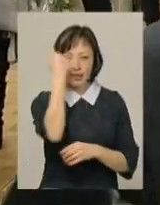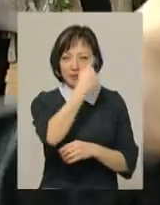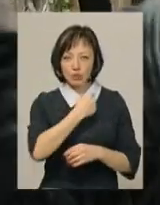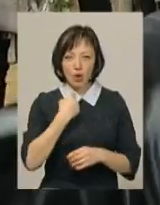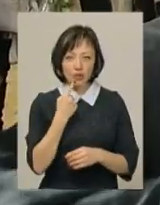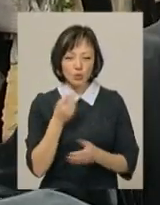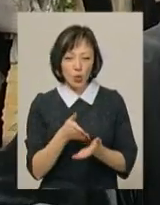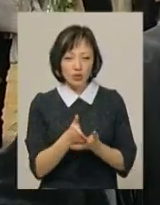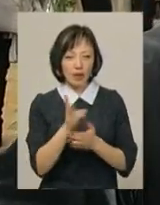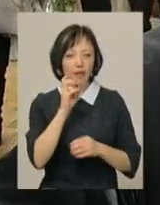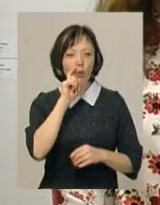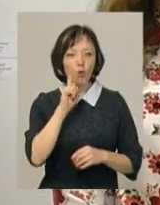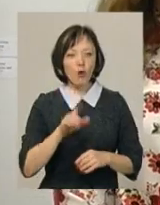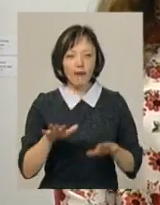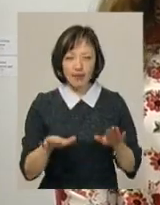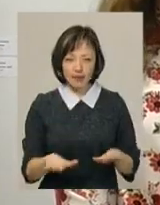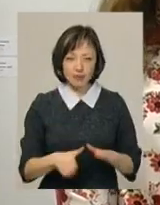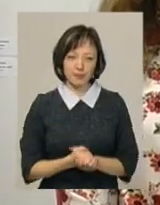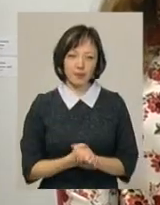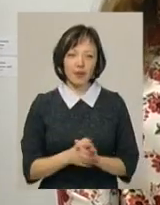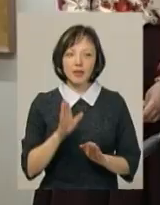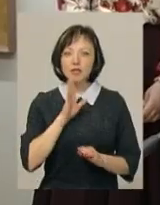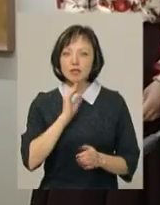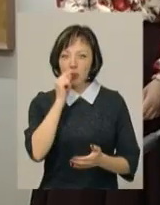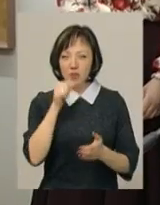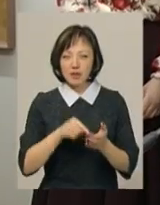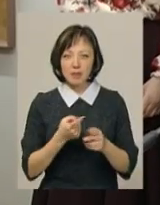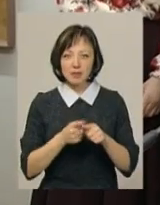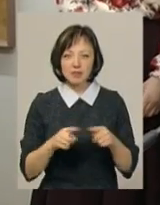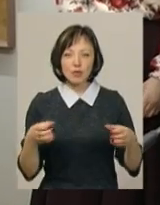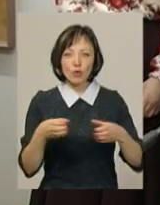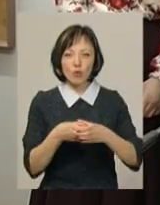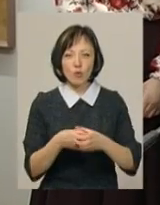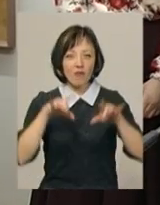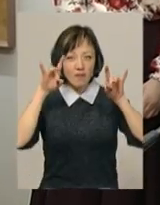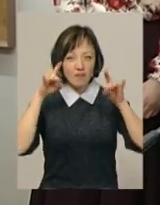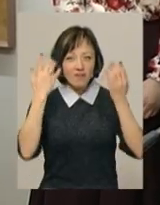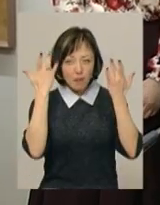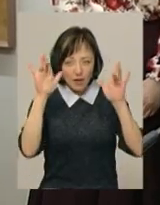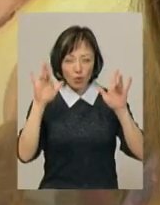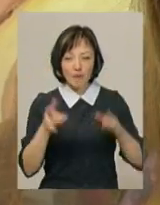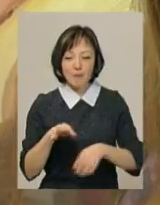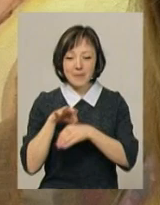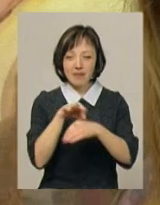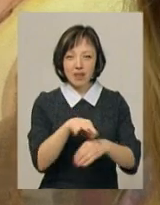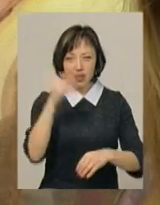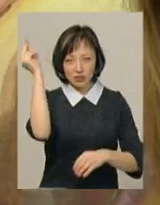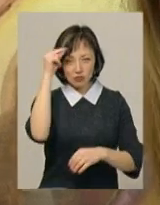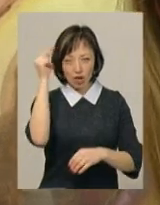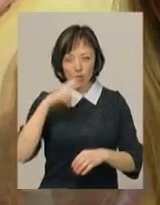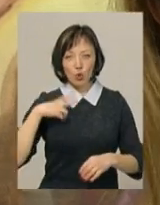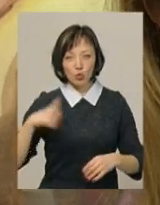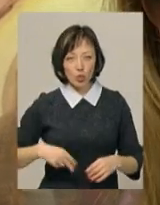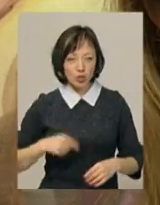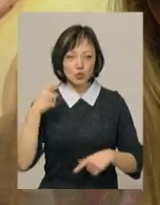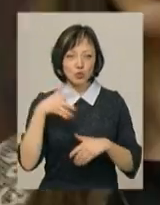з орієнтацією на Україну. Наталя Тимченко потрапила у рефлекторний взаємозв'язок випадково. Каже, привела на навчання до художника доньку